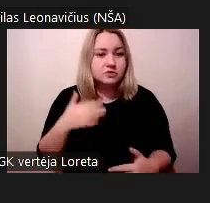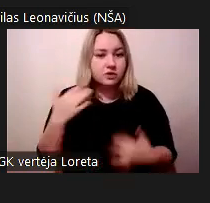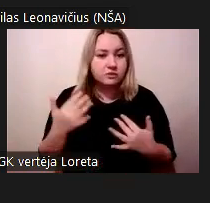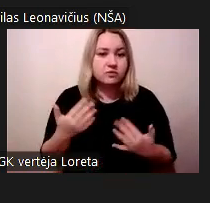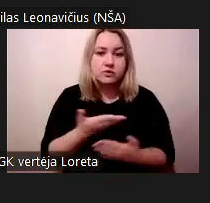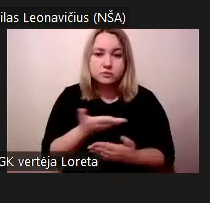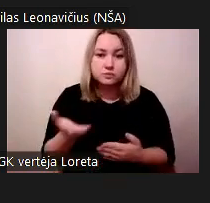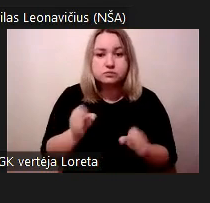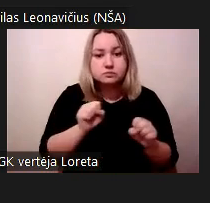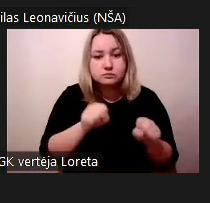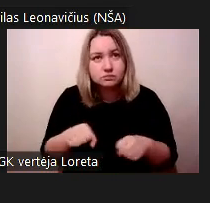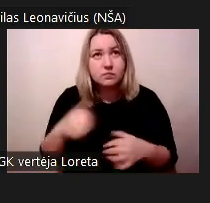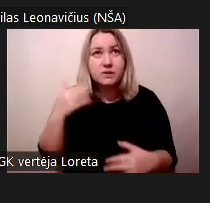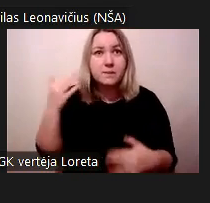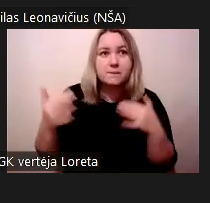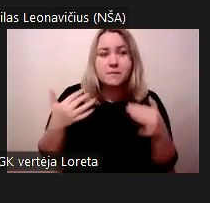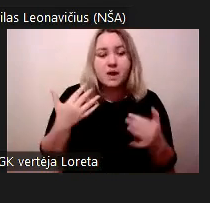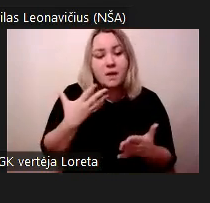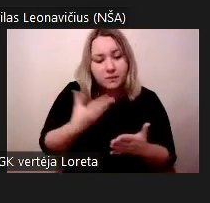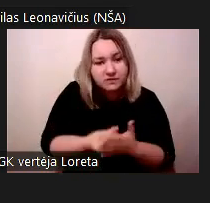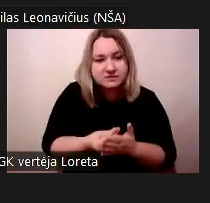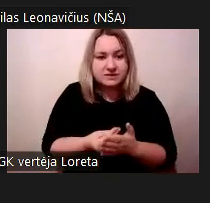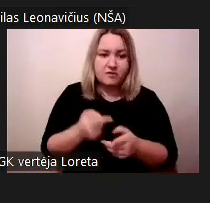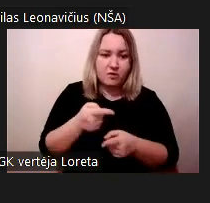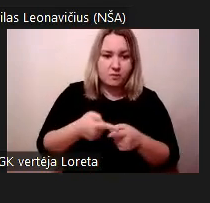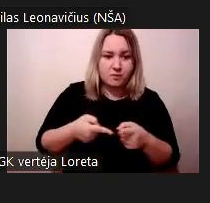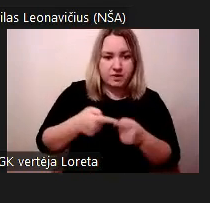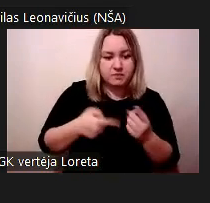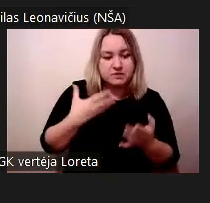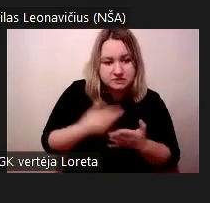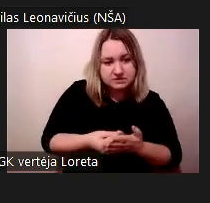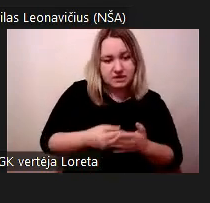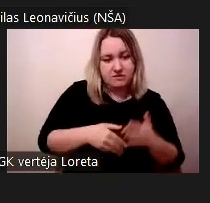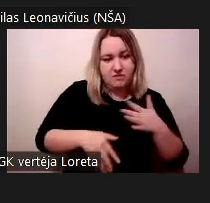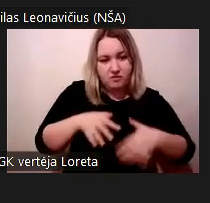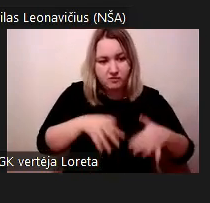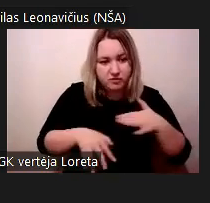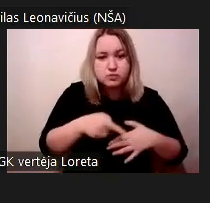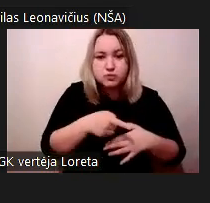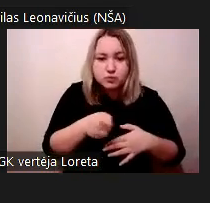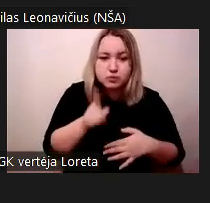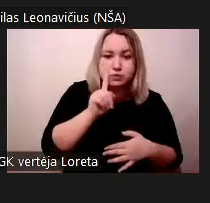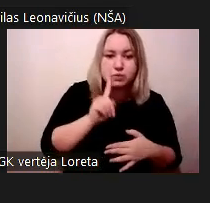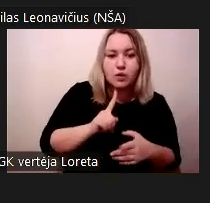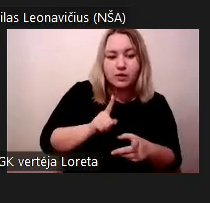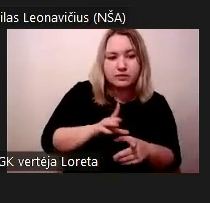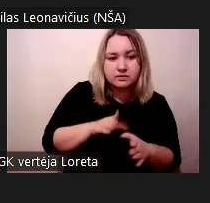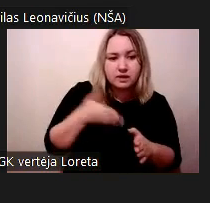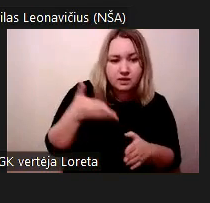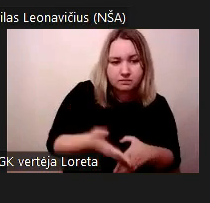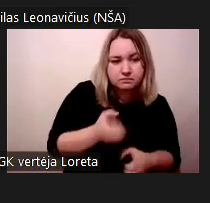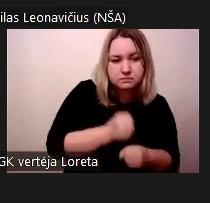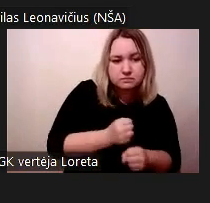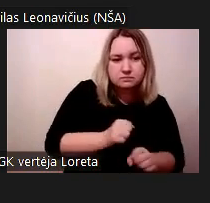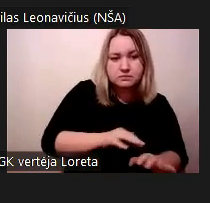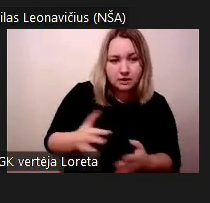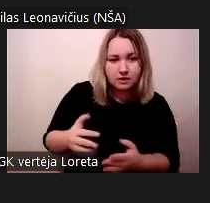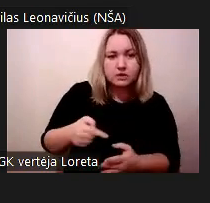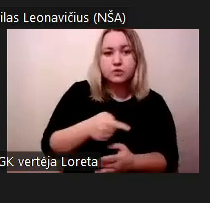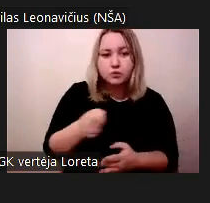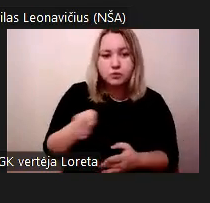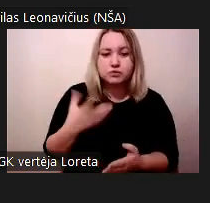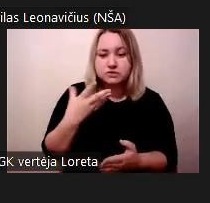jums galimybę apmastyti savo priemonės, savo veiksmus, kurių jūs norėtumėte imtis. Ir kaip jūs esite į priekį